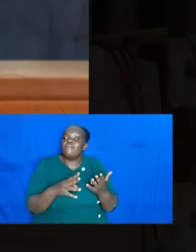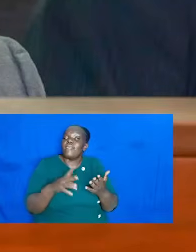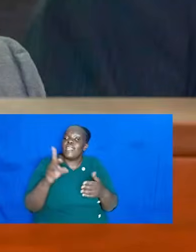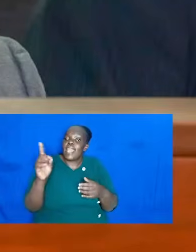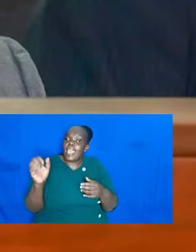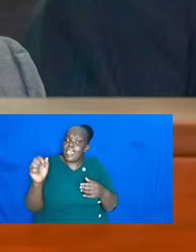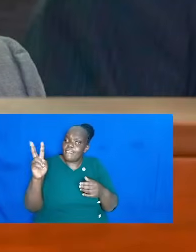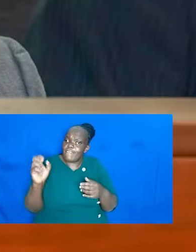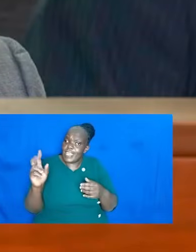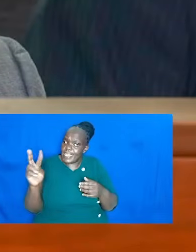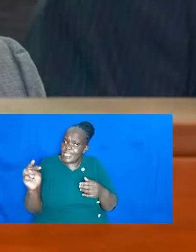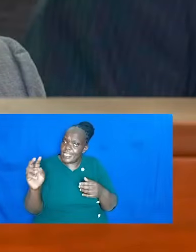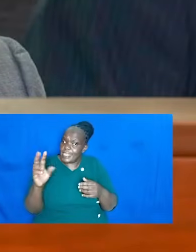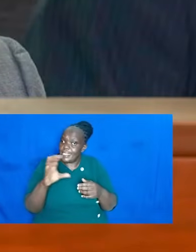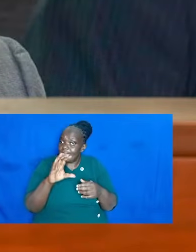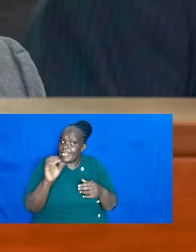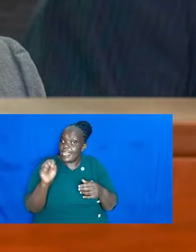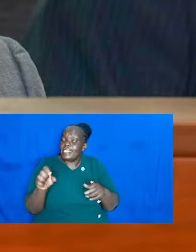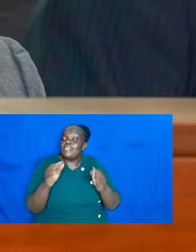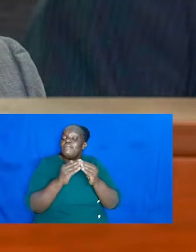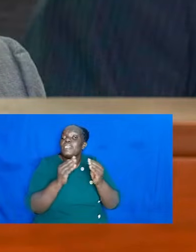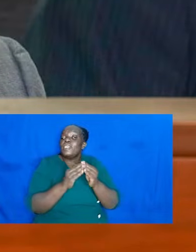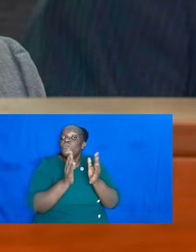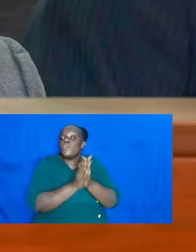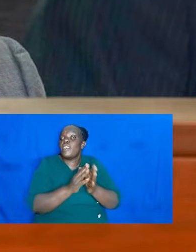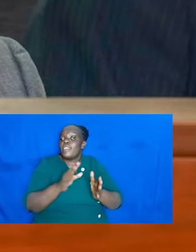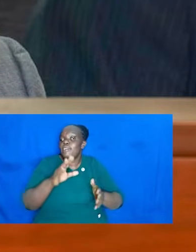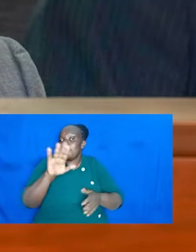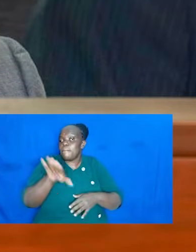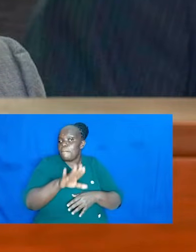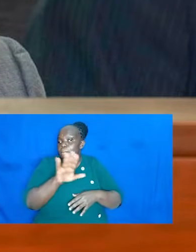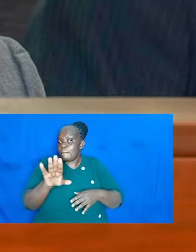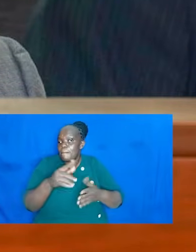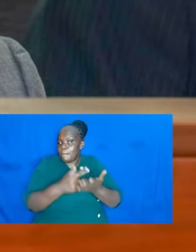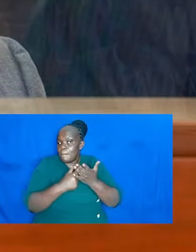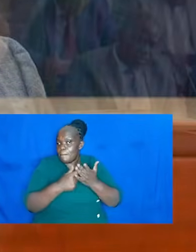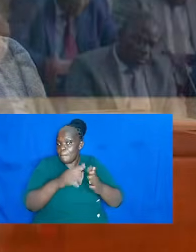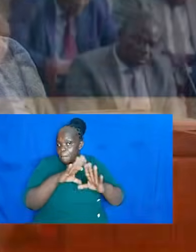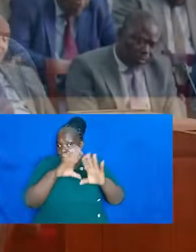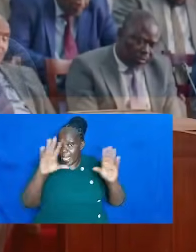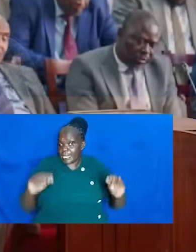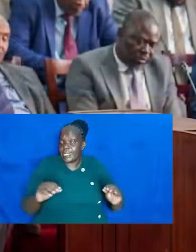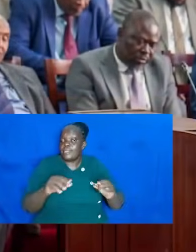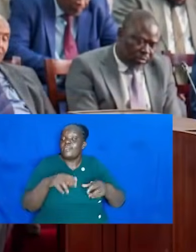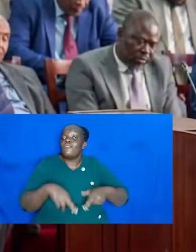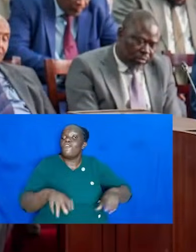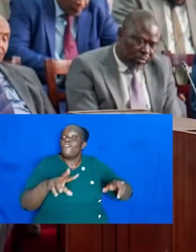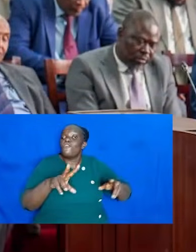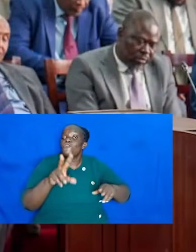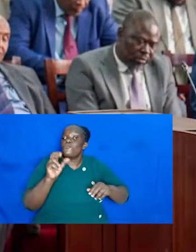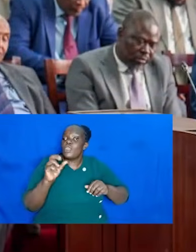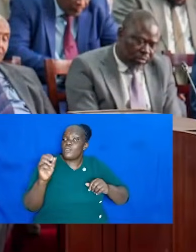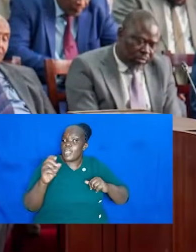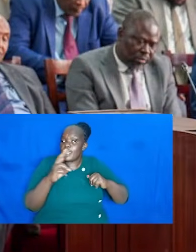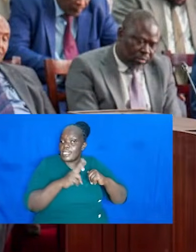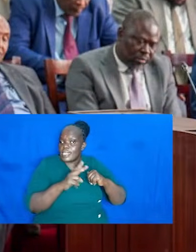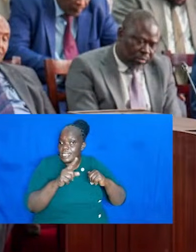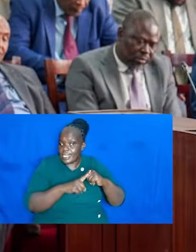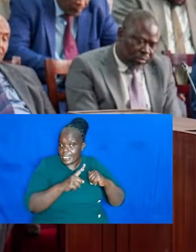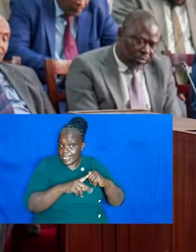Waziri Davis Chirchir amekutana na kamati ya bunge kujadili bajeti ya miundombinu ya barabara ya mwaka